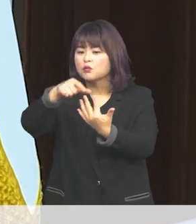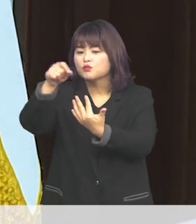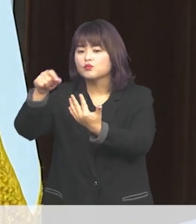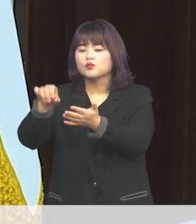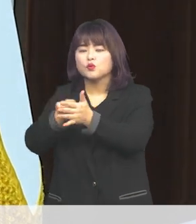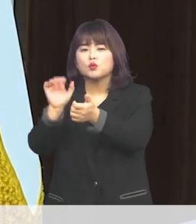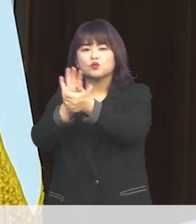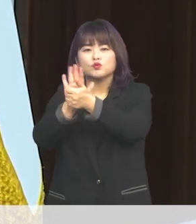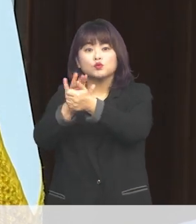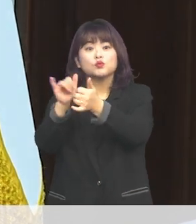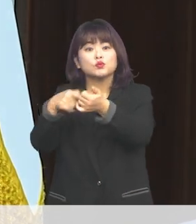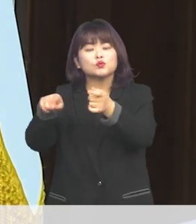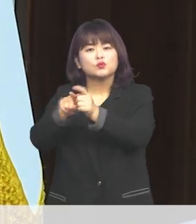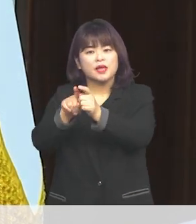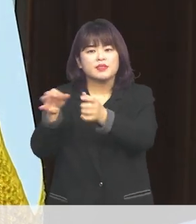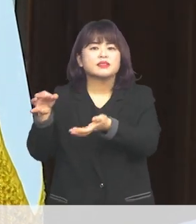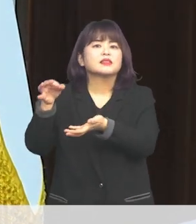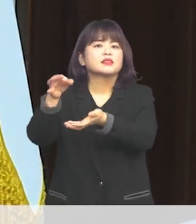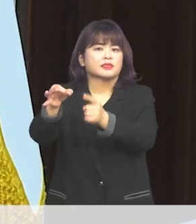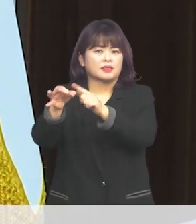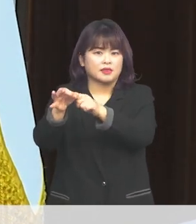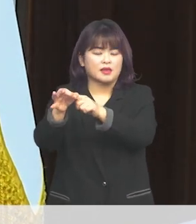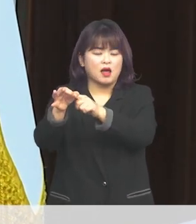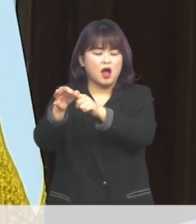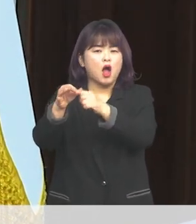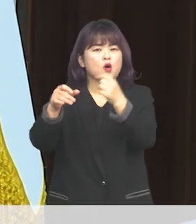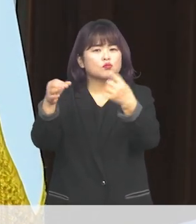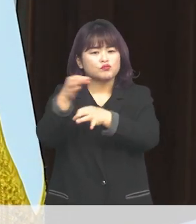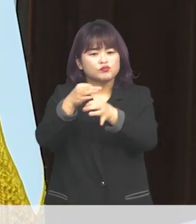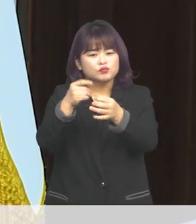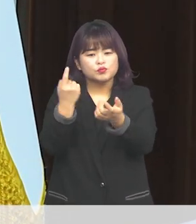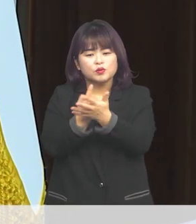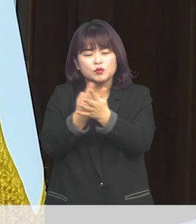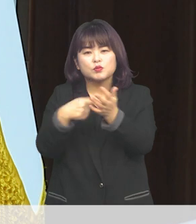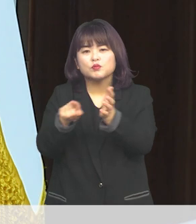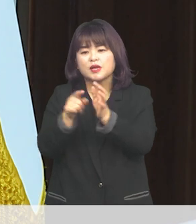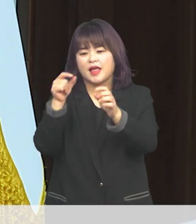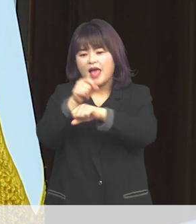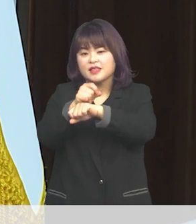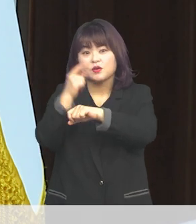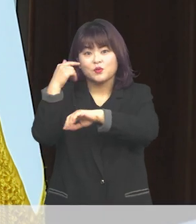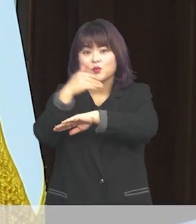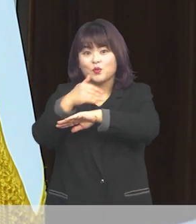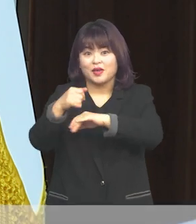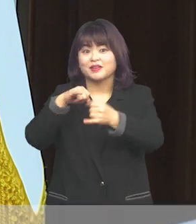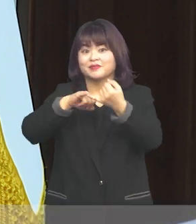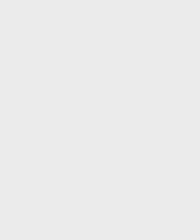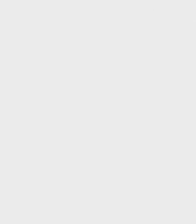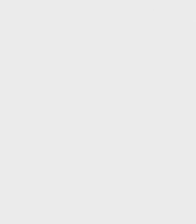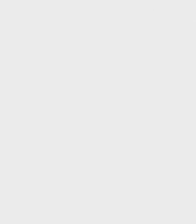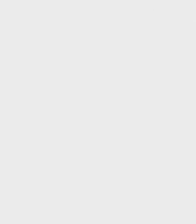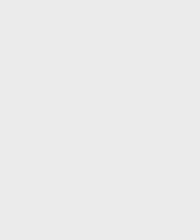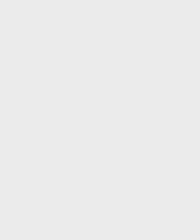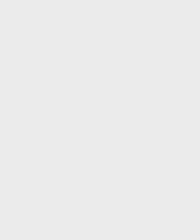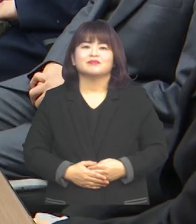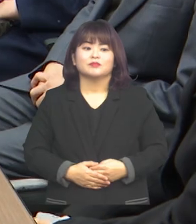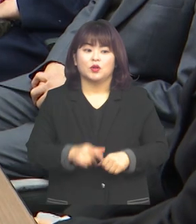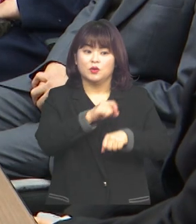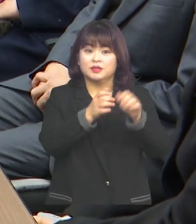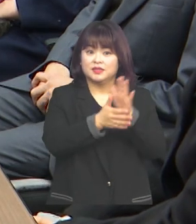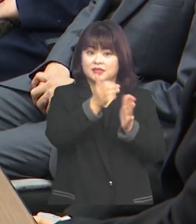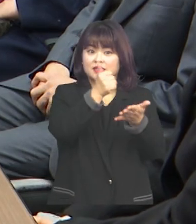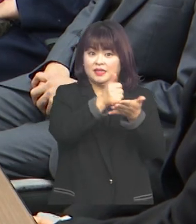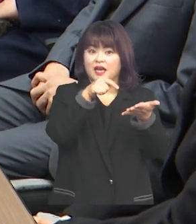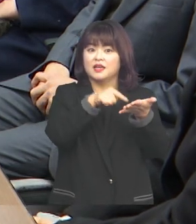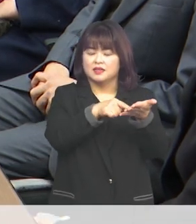선정해 운수 종사자 처우 개선비를 지급하는 등 버스 운행을 개선하기 위한 행정 지원을 할 방침입니다.